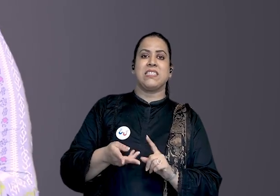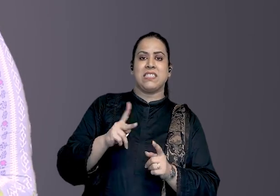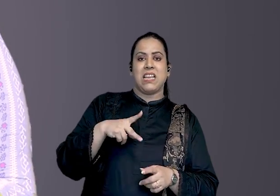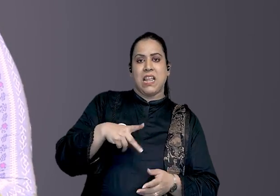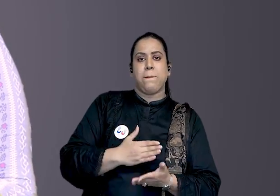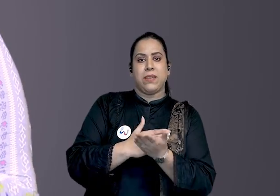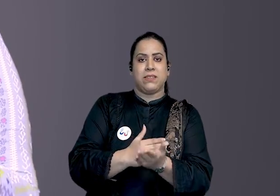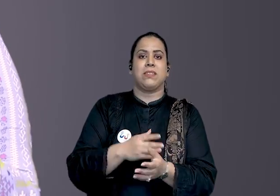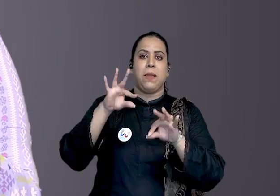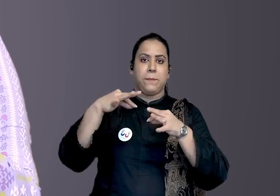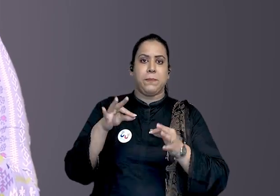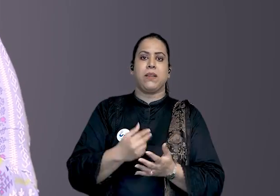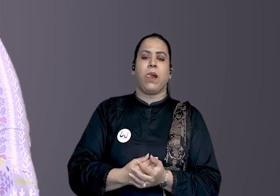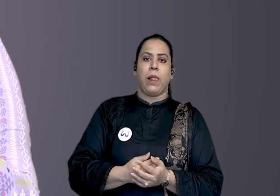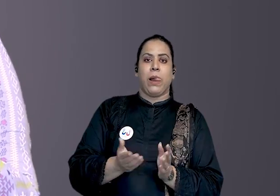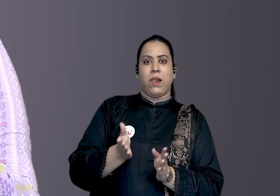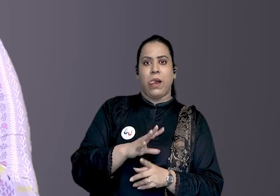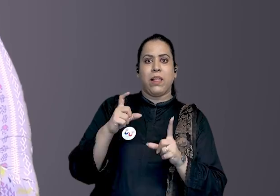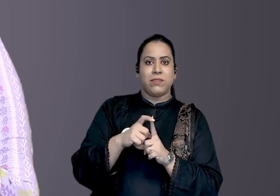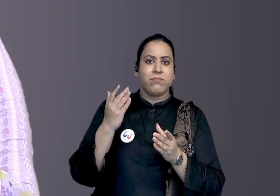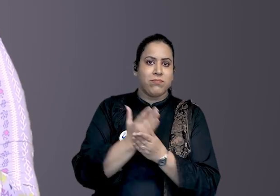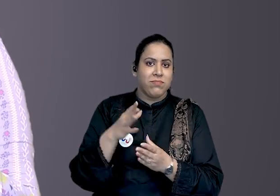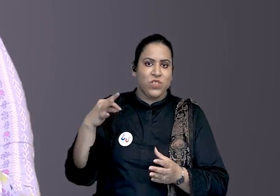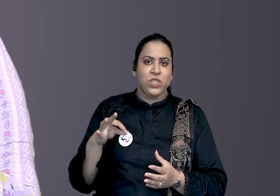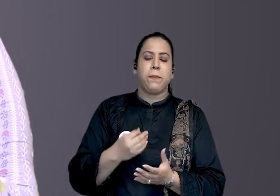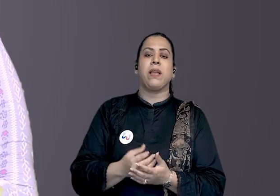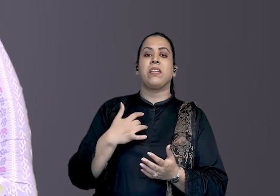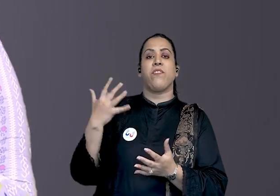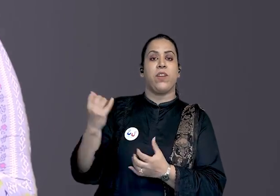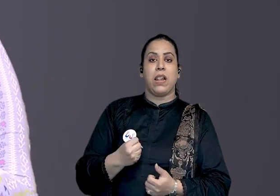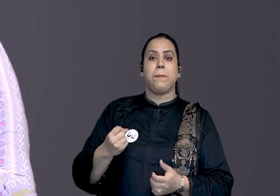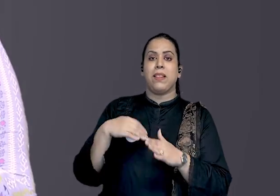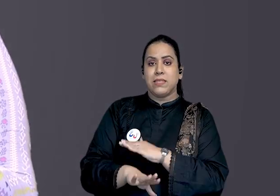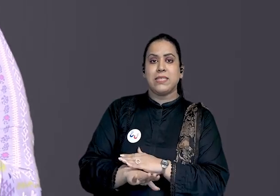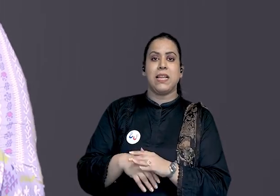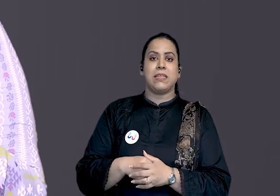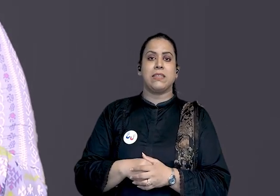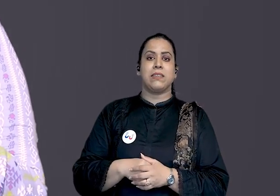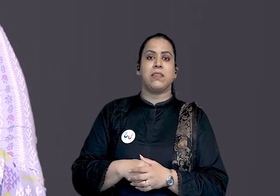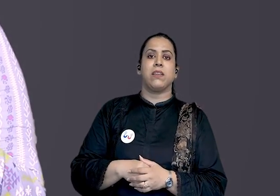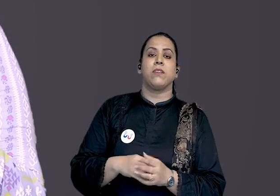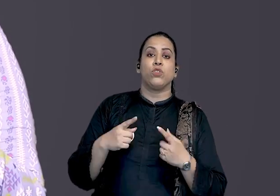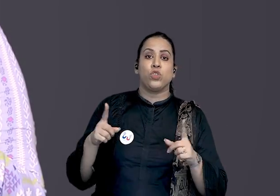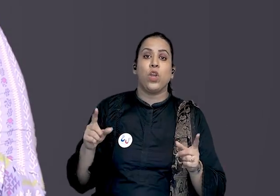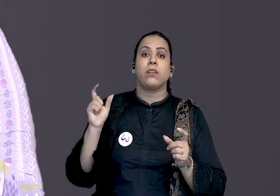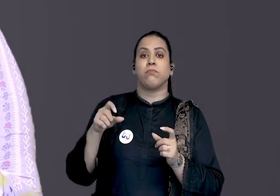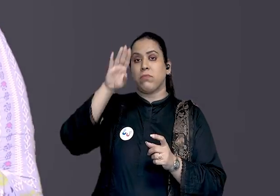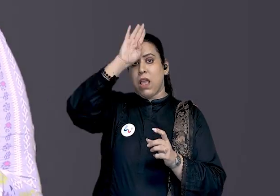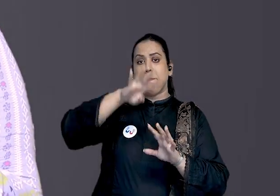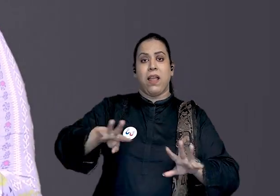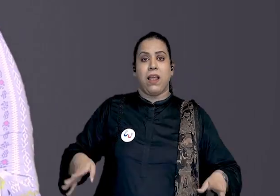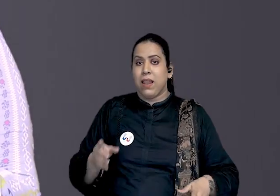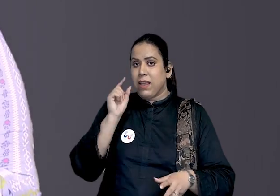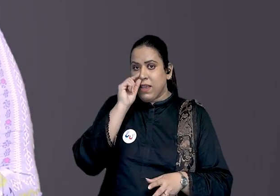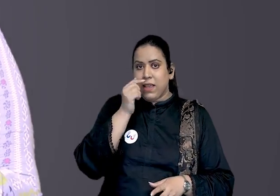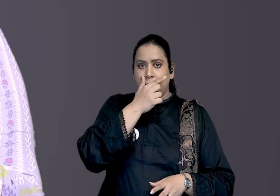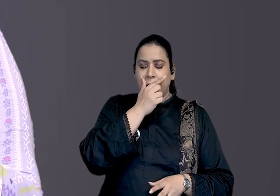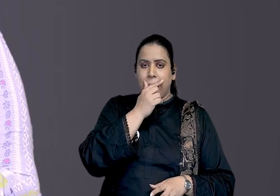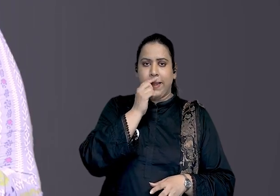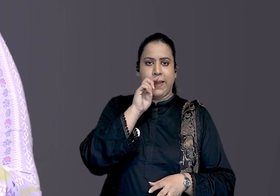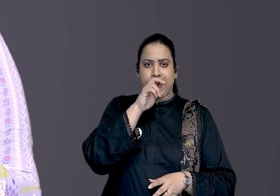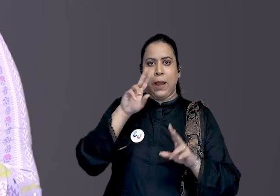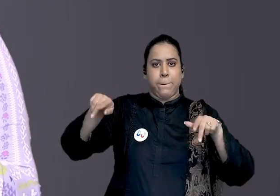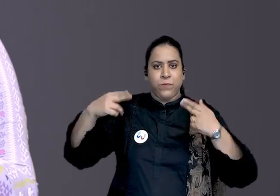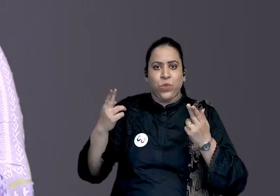and the documents which are available inside the tomb of Anarkali और ये भी ऑनलाइन जो है इसकी एक्सेस